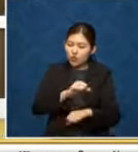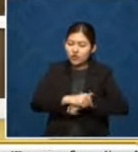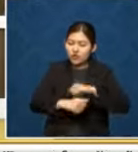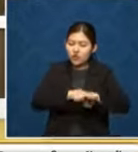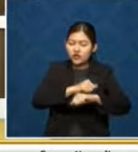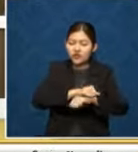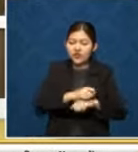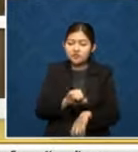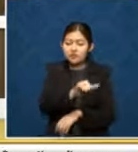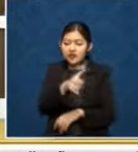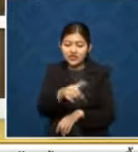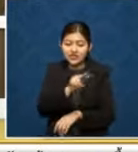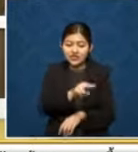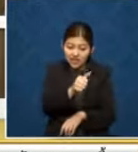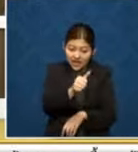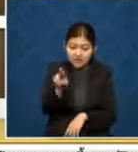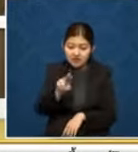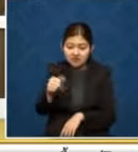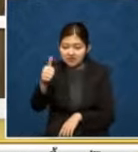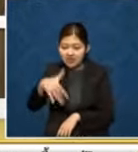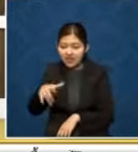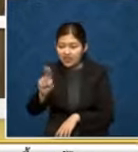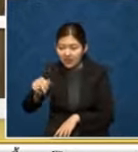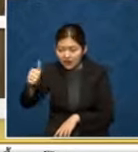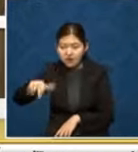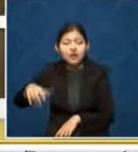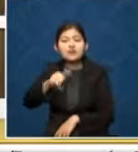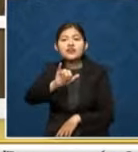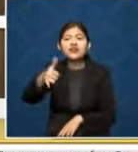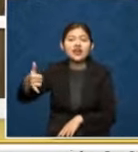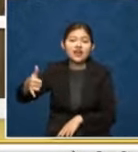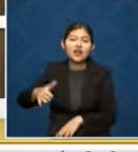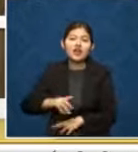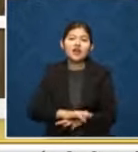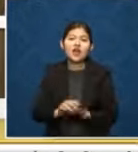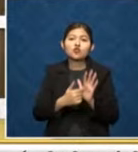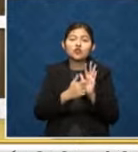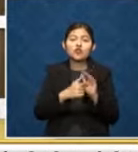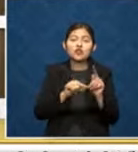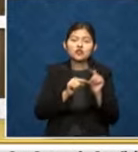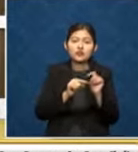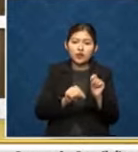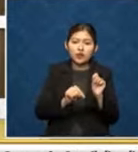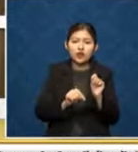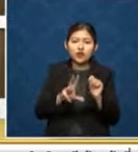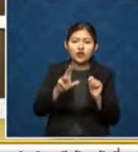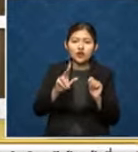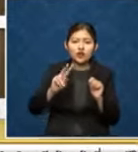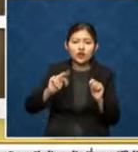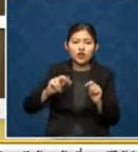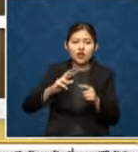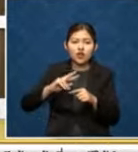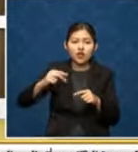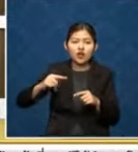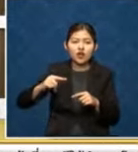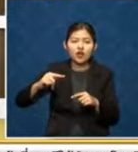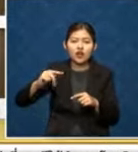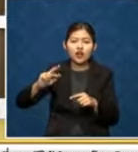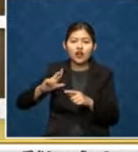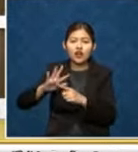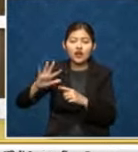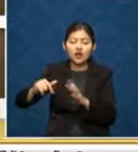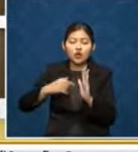ได้บางแห่งใช้ไม่ได้เลยนะครับเรียกว่าใช้ไม่ได้ 100% นะครับอย่างเช่นที่ตำบลน้ำเลาอำเภอร้องกวางจังหวัดแพร่ต